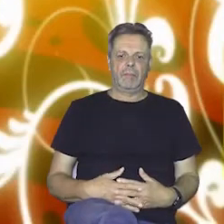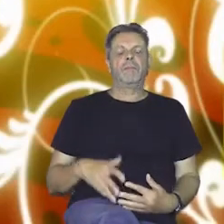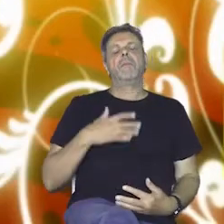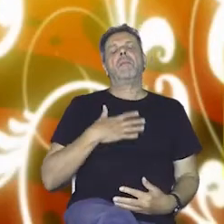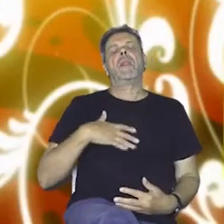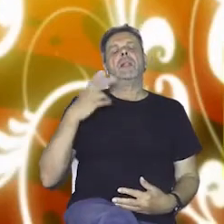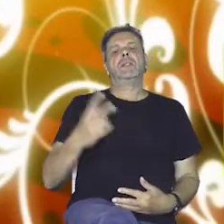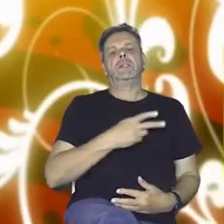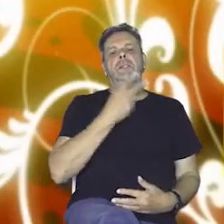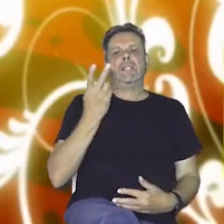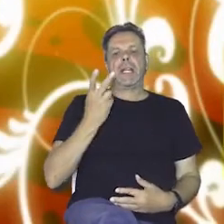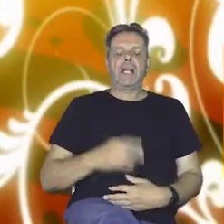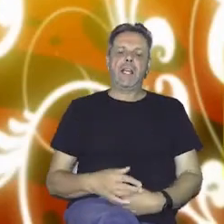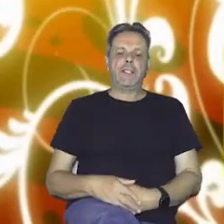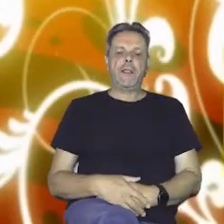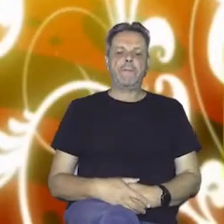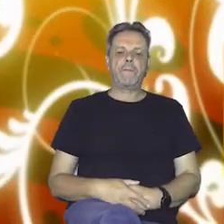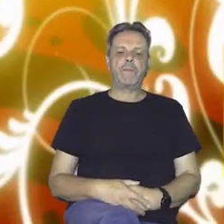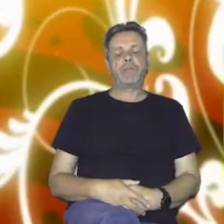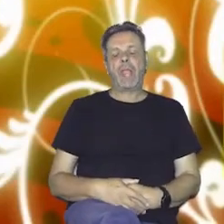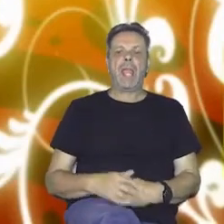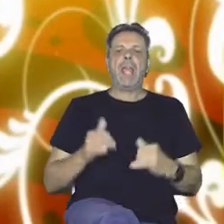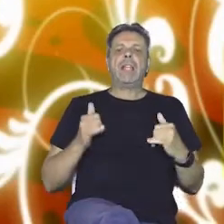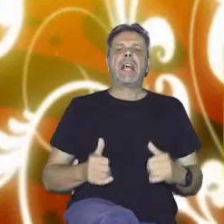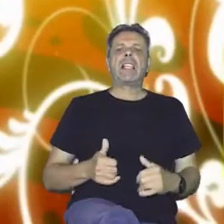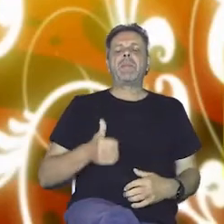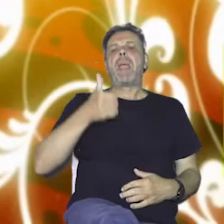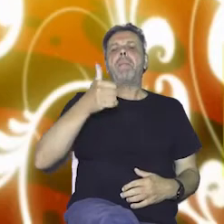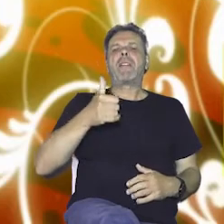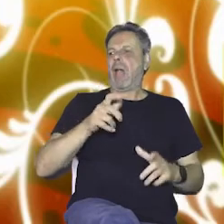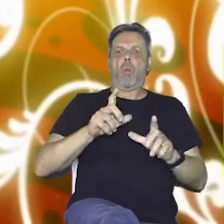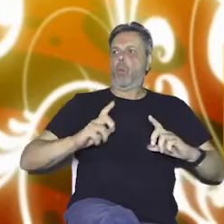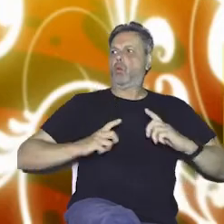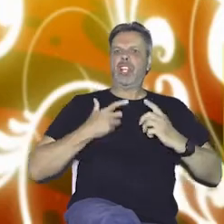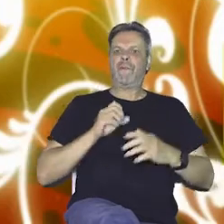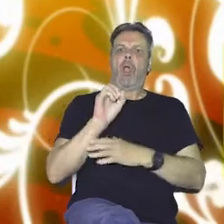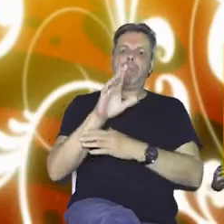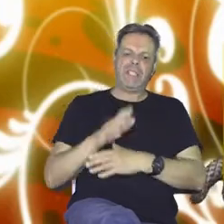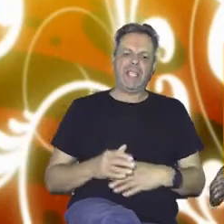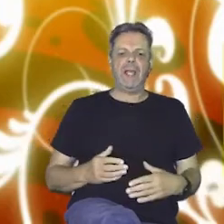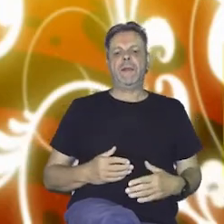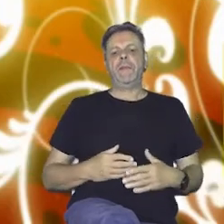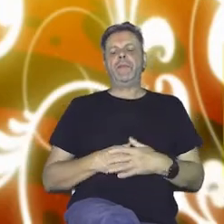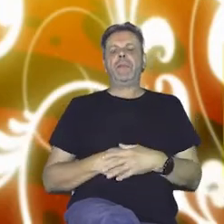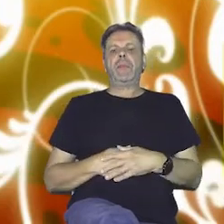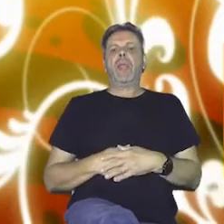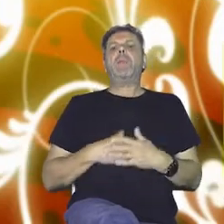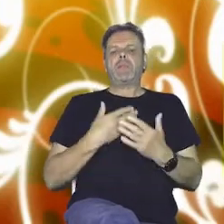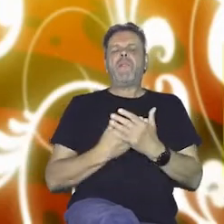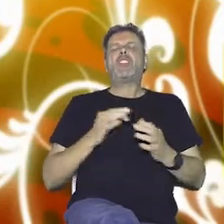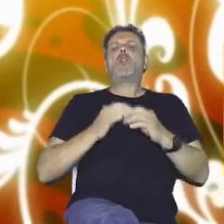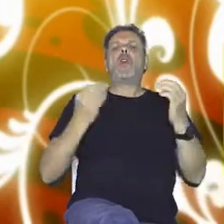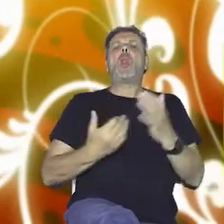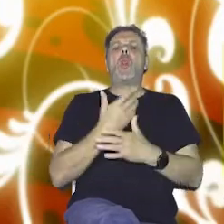Poštovani gledateljci, poštovani gledatelji, evo danas nam je prva uživo emisija jer smo 7. otvorili novu sezonu, a